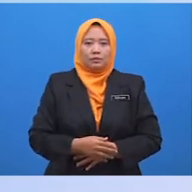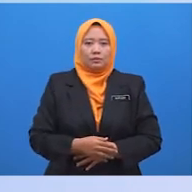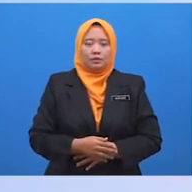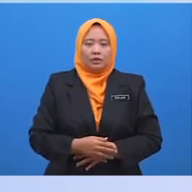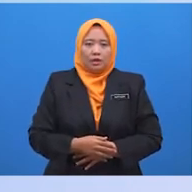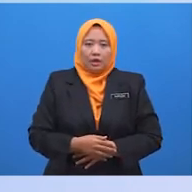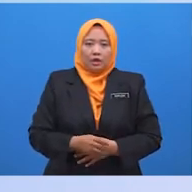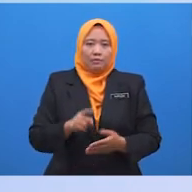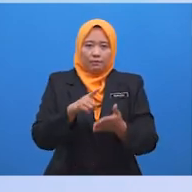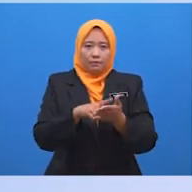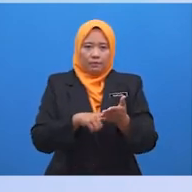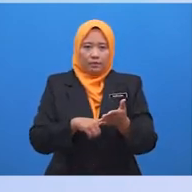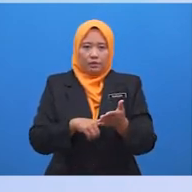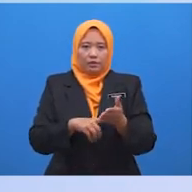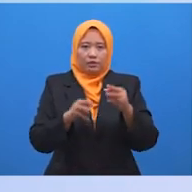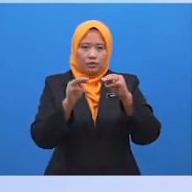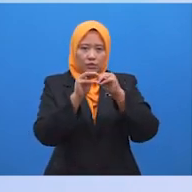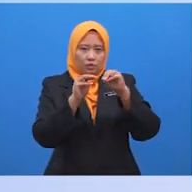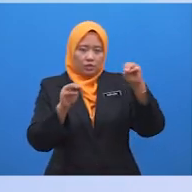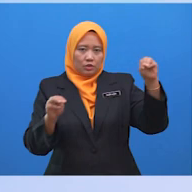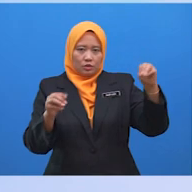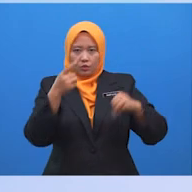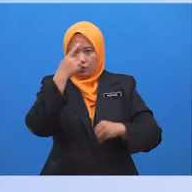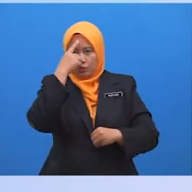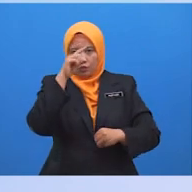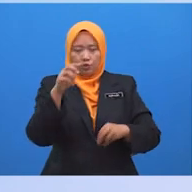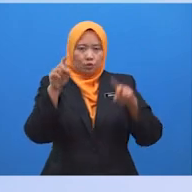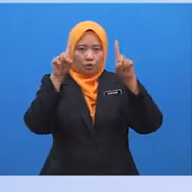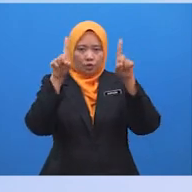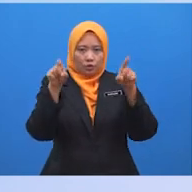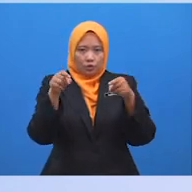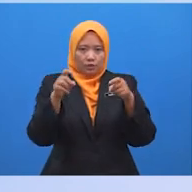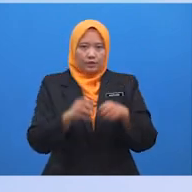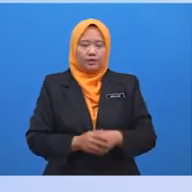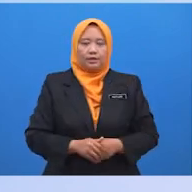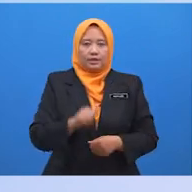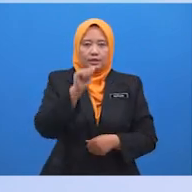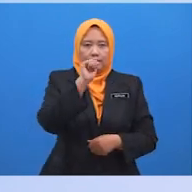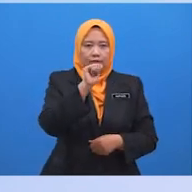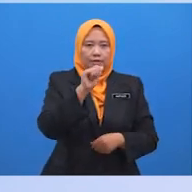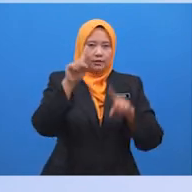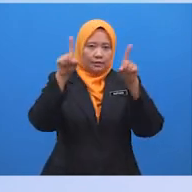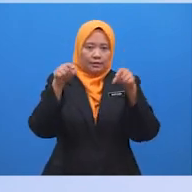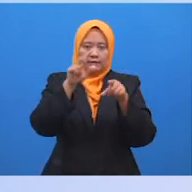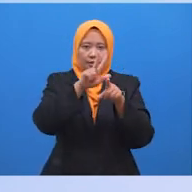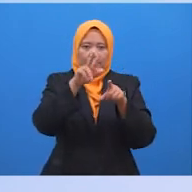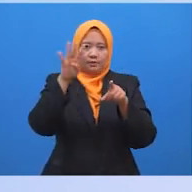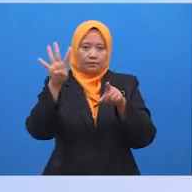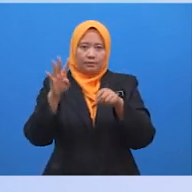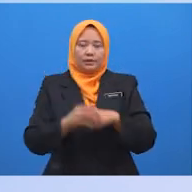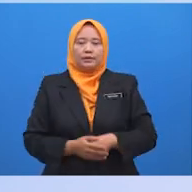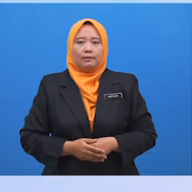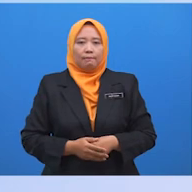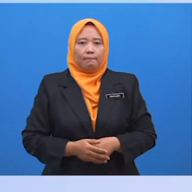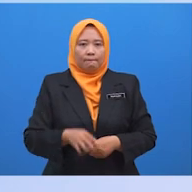bagi pasangan koordinat A, 3, 4 dan B, 6, 7. Langkah